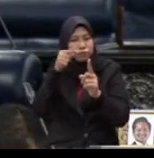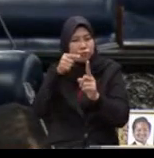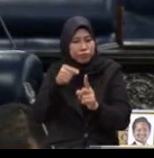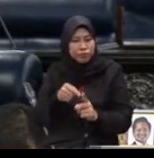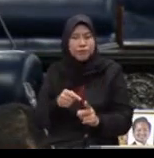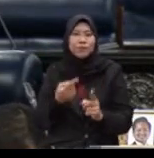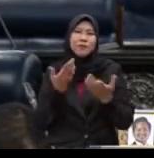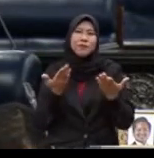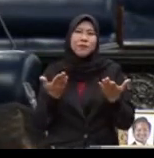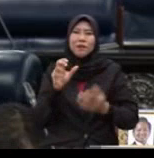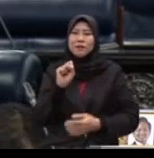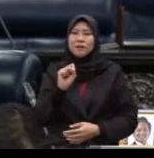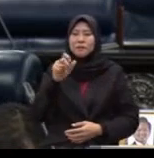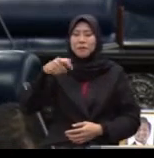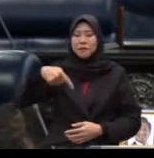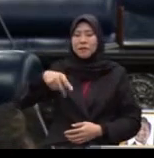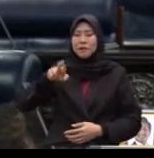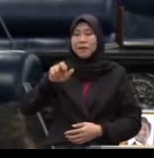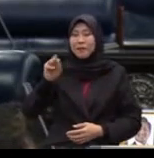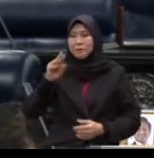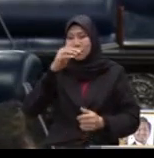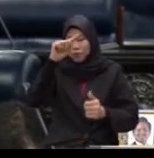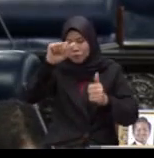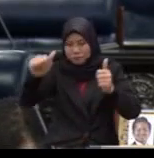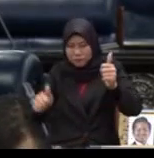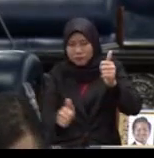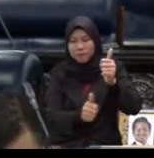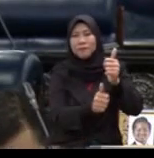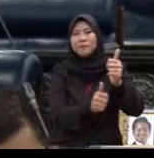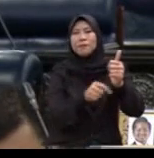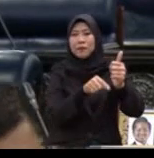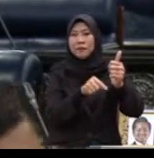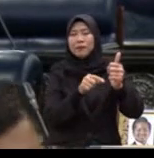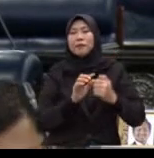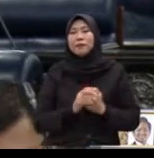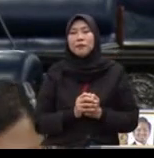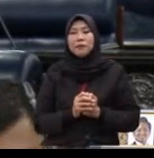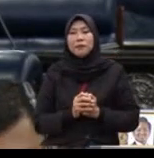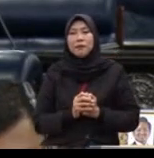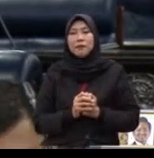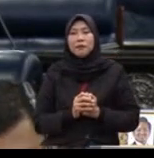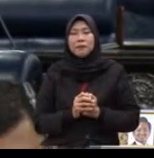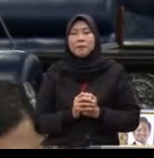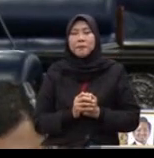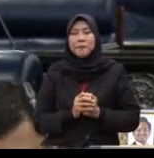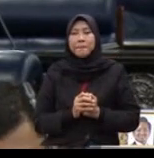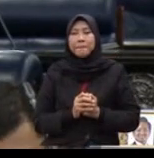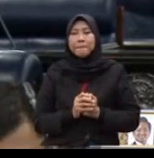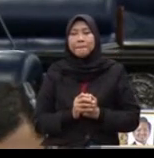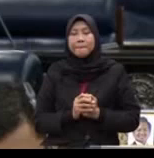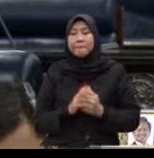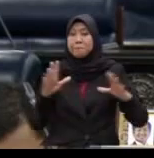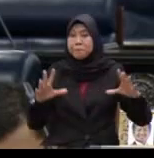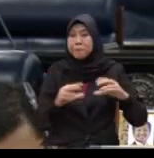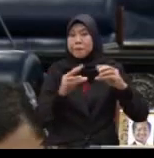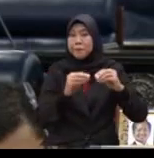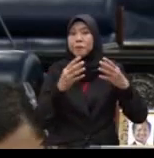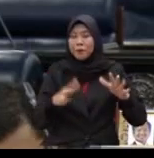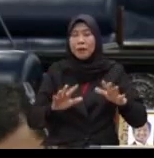isu penerapan SPM ke dalam yes ini dan ekoran daripada ini satu